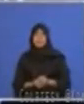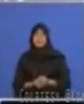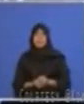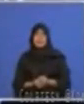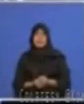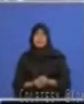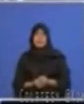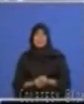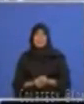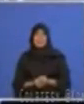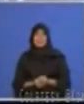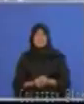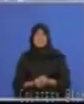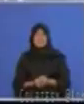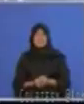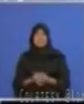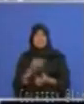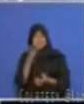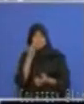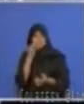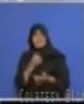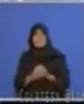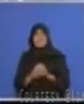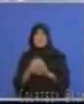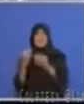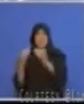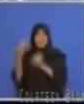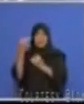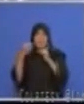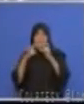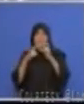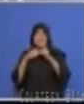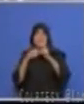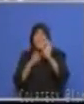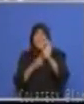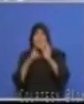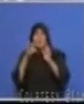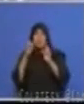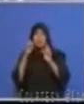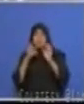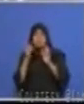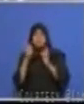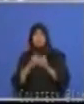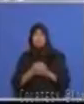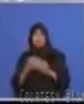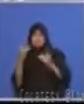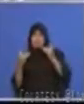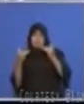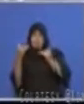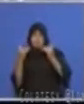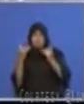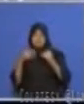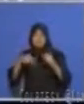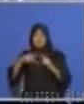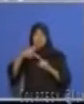tabek Kanda senior saya pertanyaan saya Eh kita tahu kesenjangan telah terjadi di